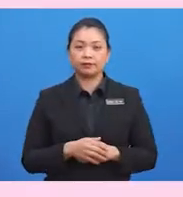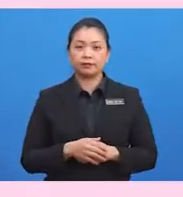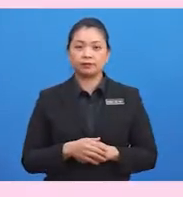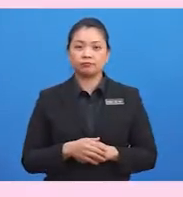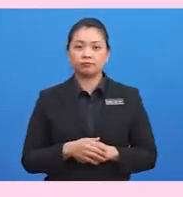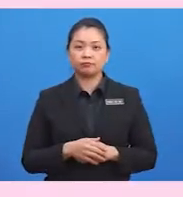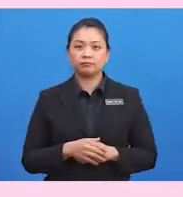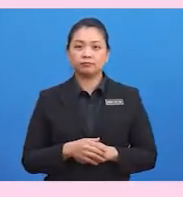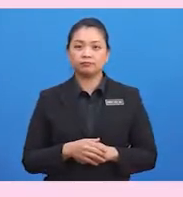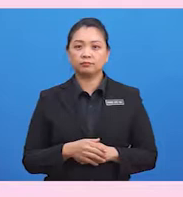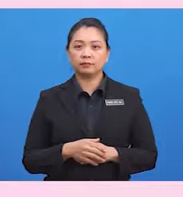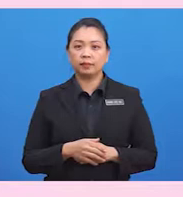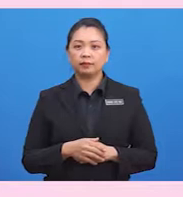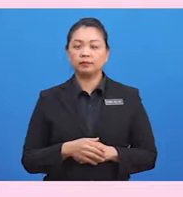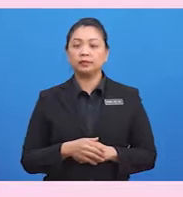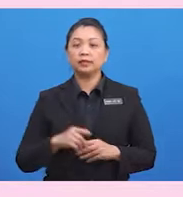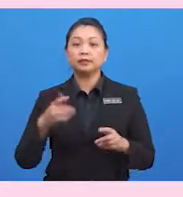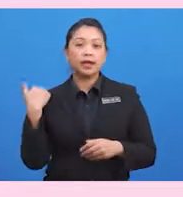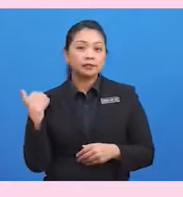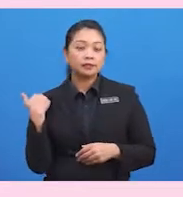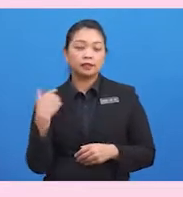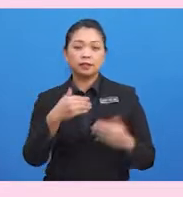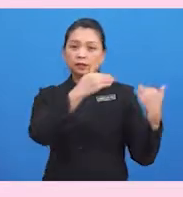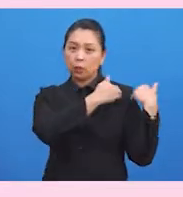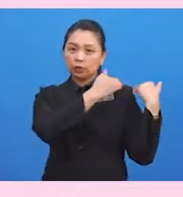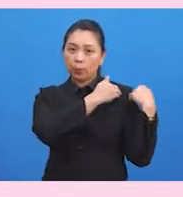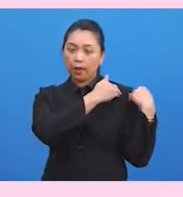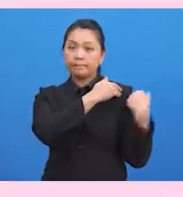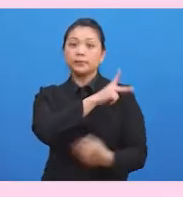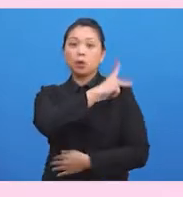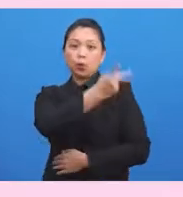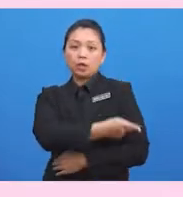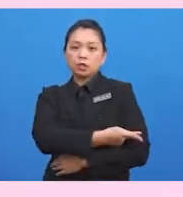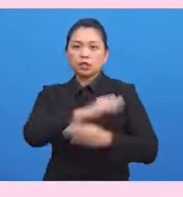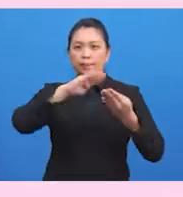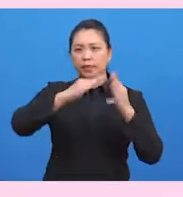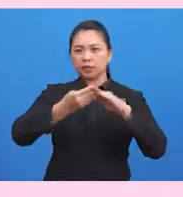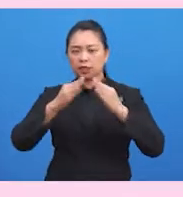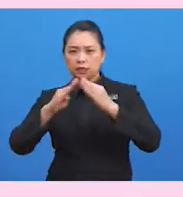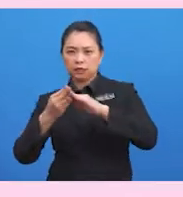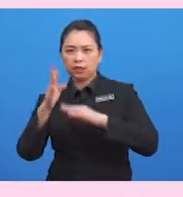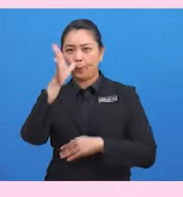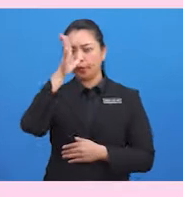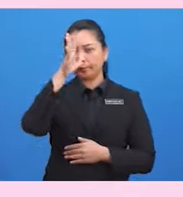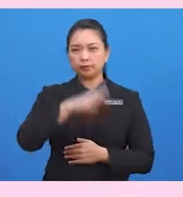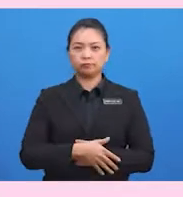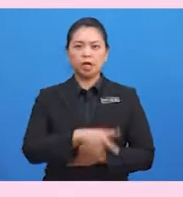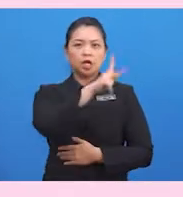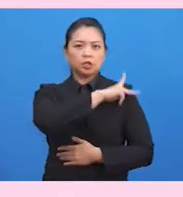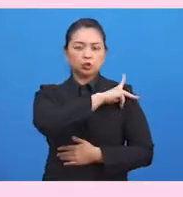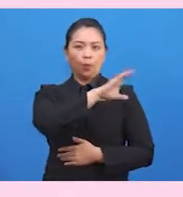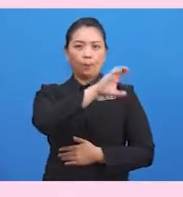sebagai penguasa Banda dan juga kostum Lake Selain itu tugas Temanggung ikhlas sebagai